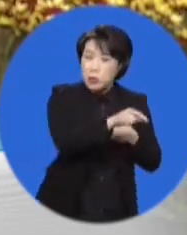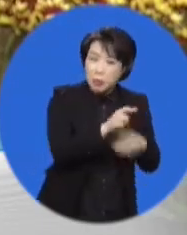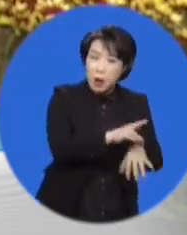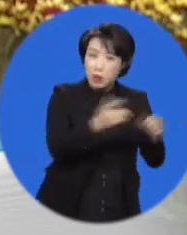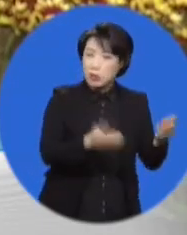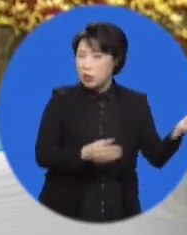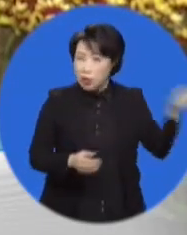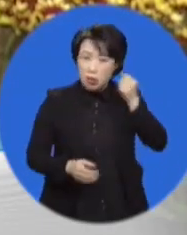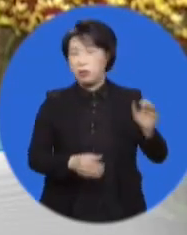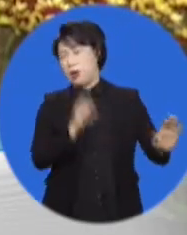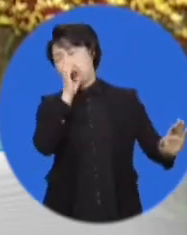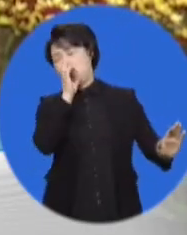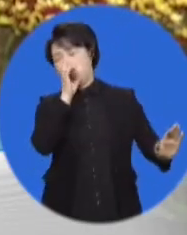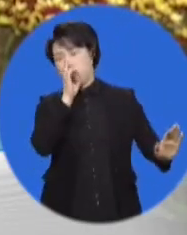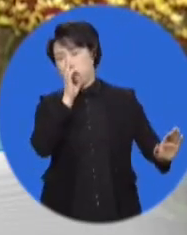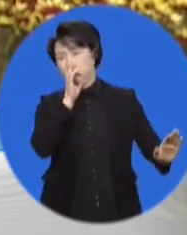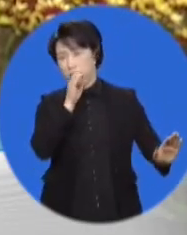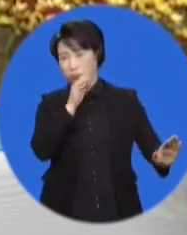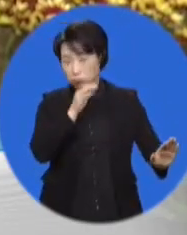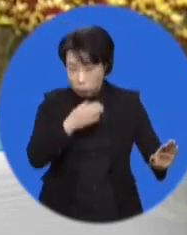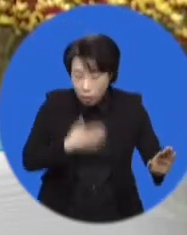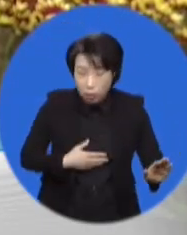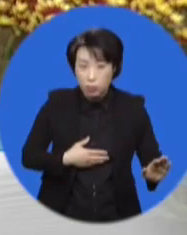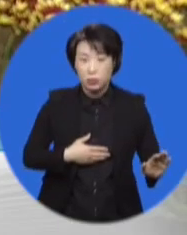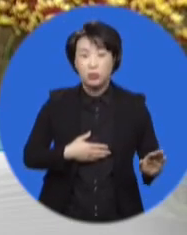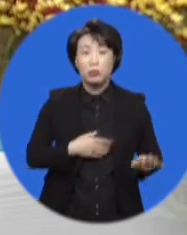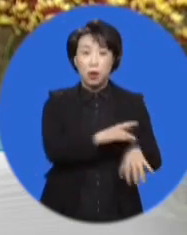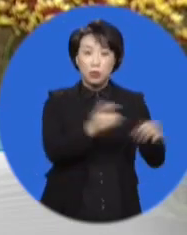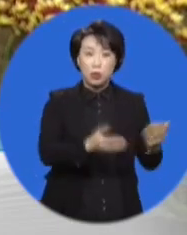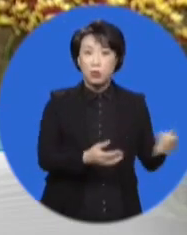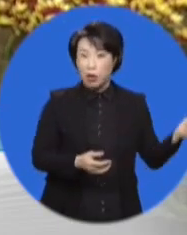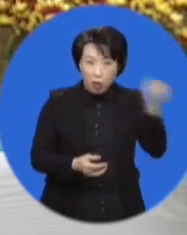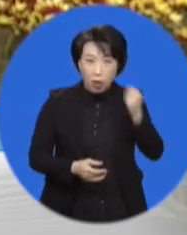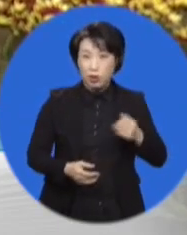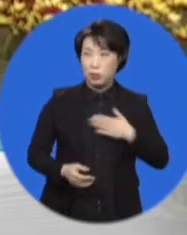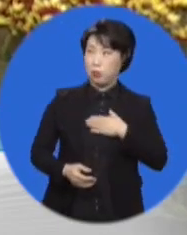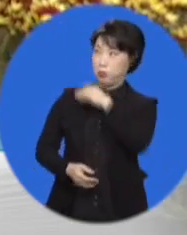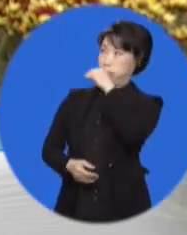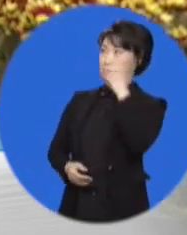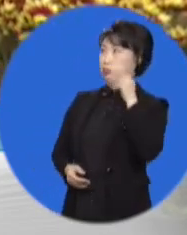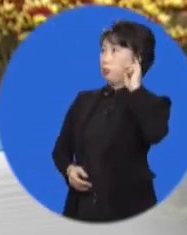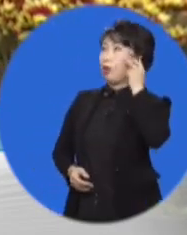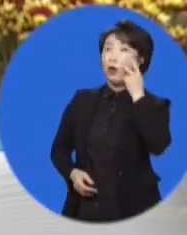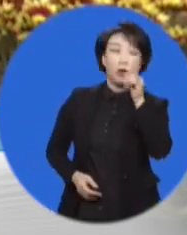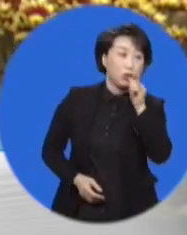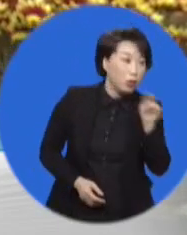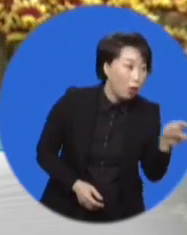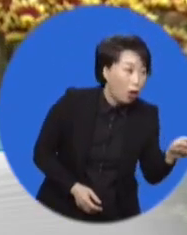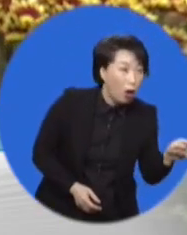절대 안 당해. 네. 그놈에게 당하고 지금 옳은 줄로 착각하고 있어.